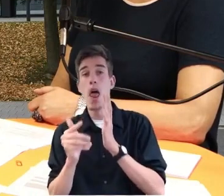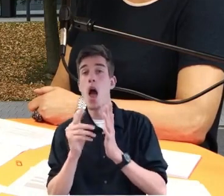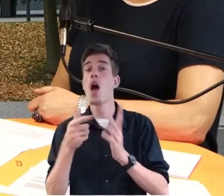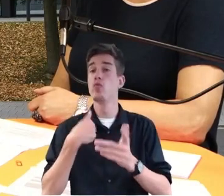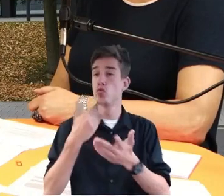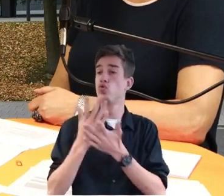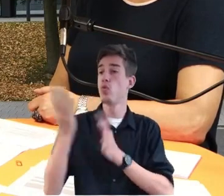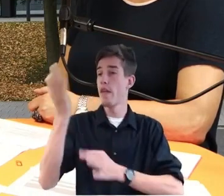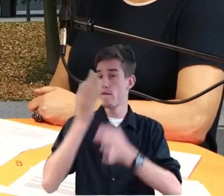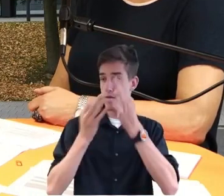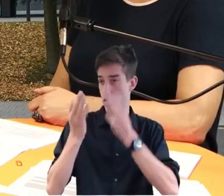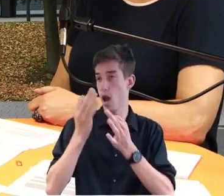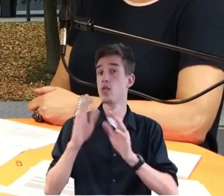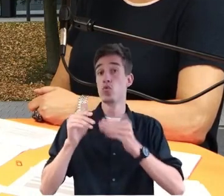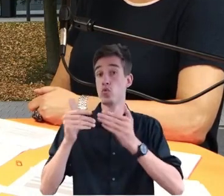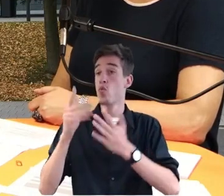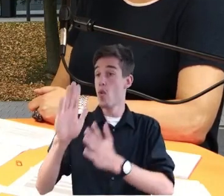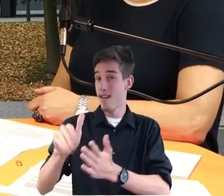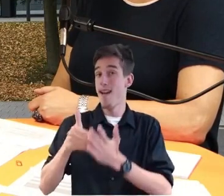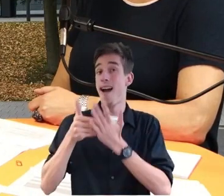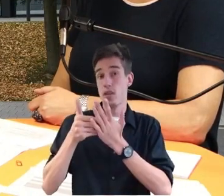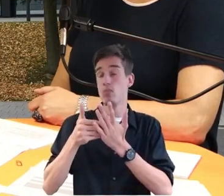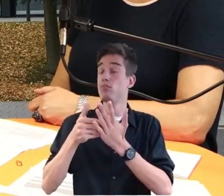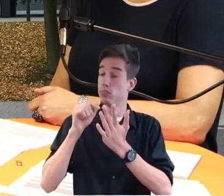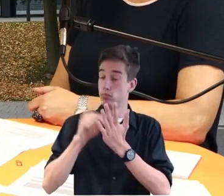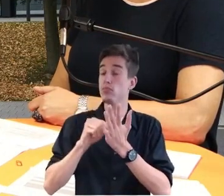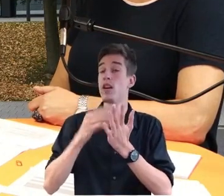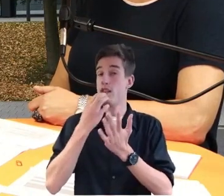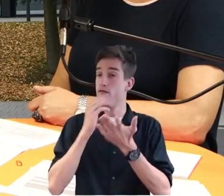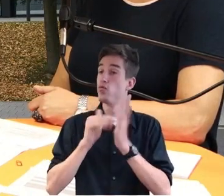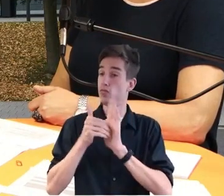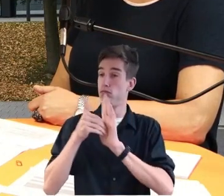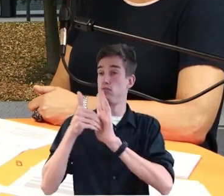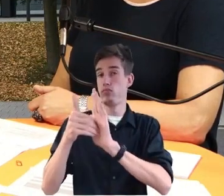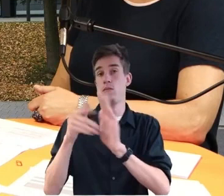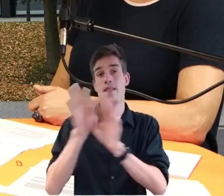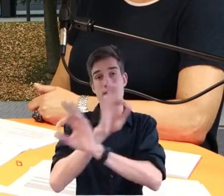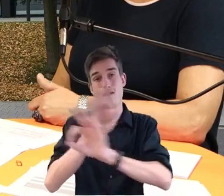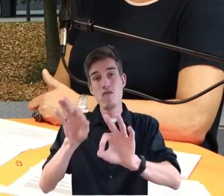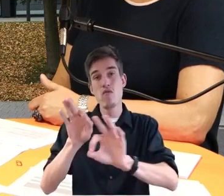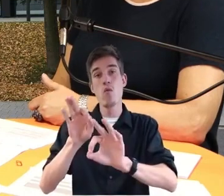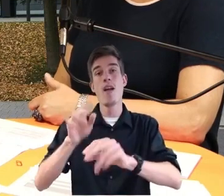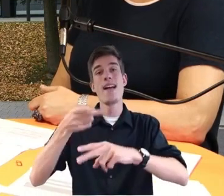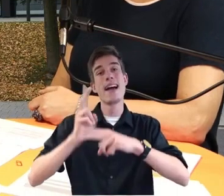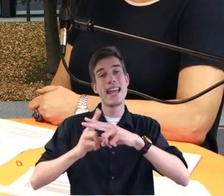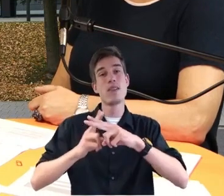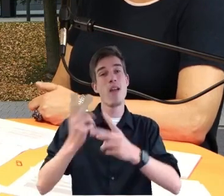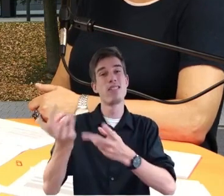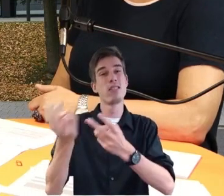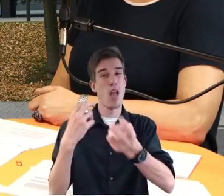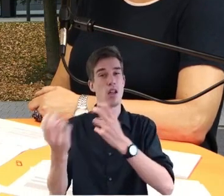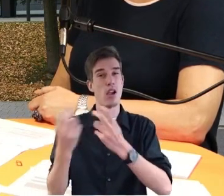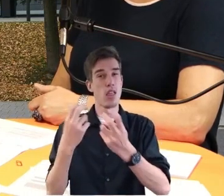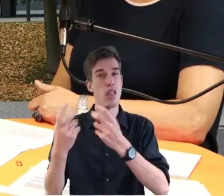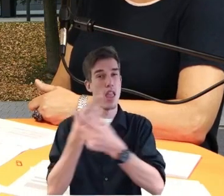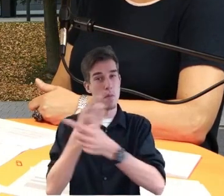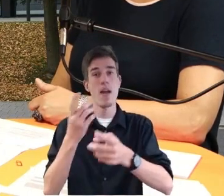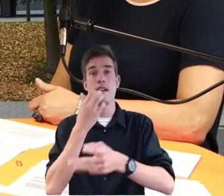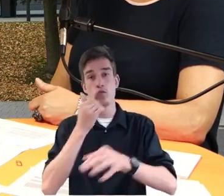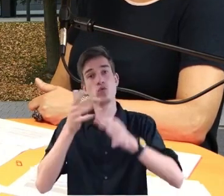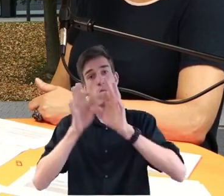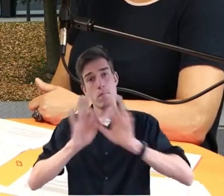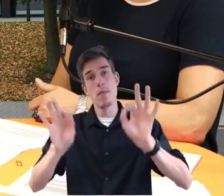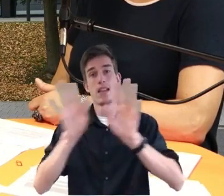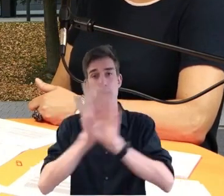gehabt und versuchen dieses angebot selbstverständlich auch noch zumindest für unsere regulären teilnehmer so möchte ich mal sagen auszubauen